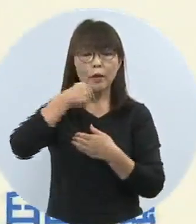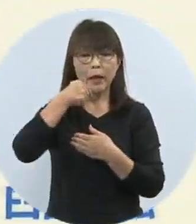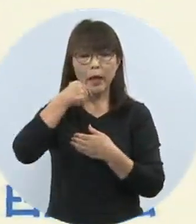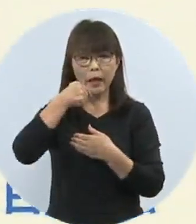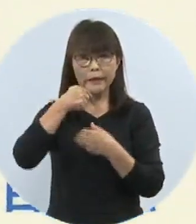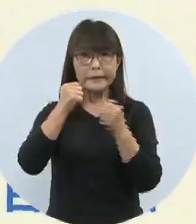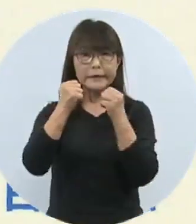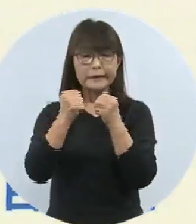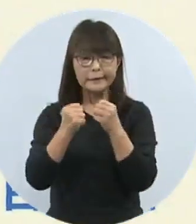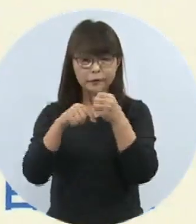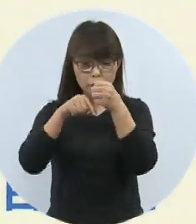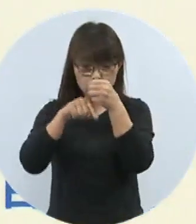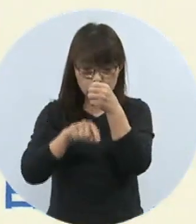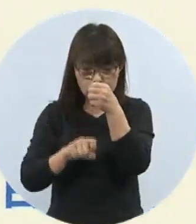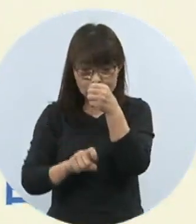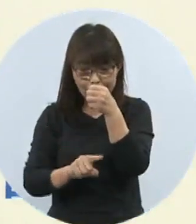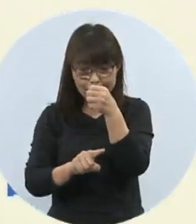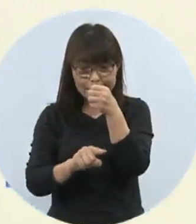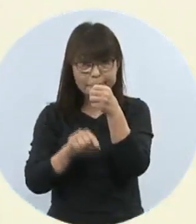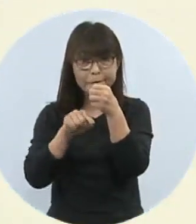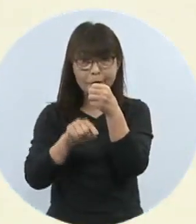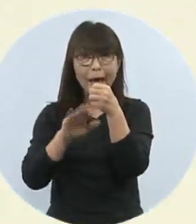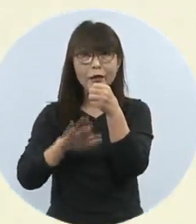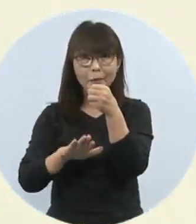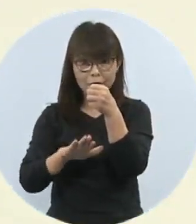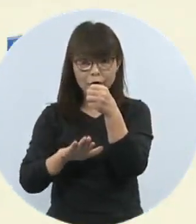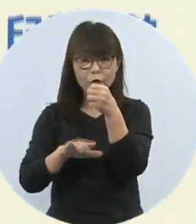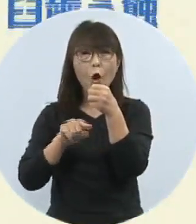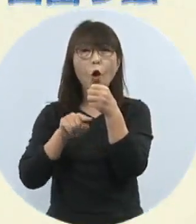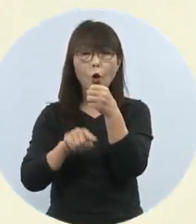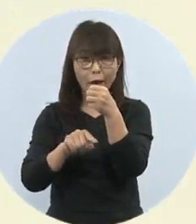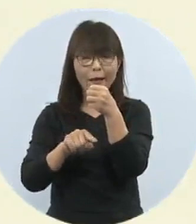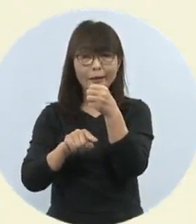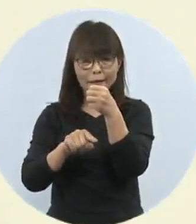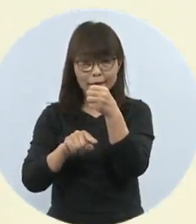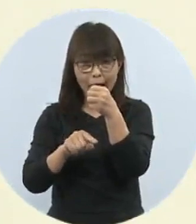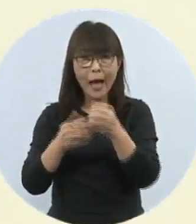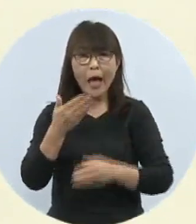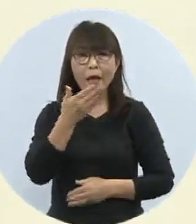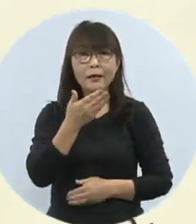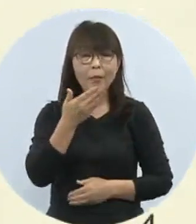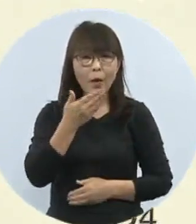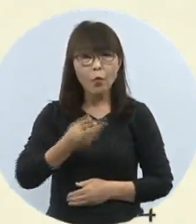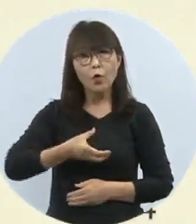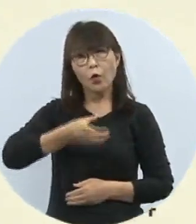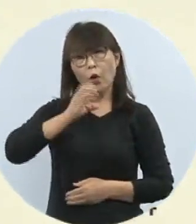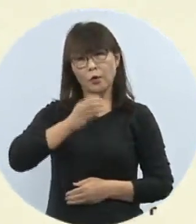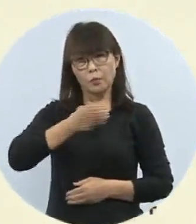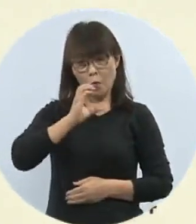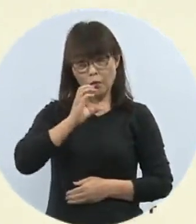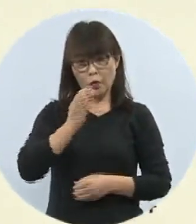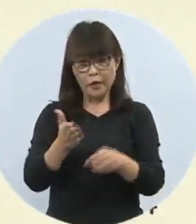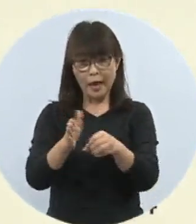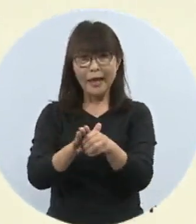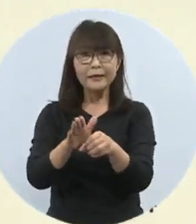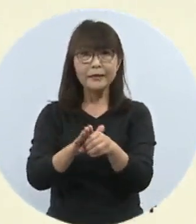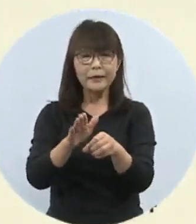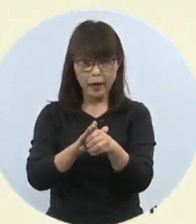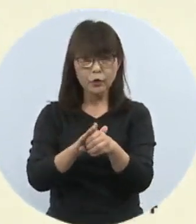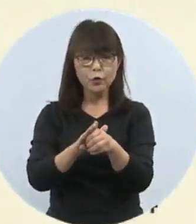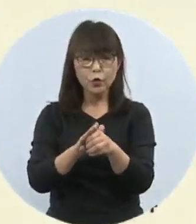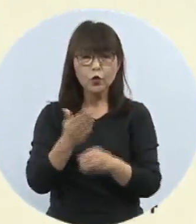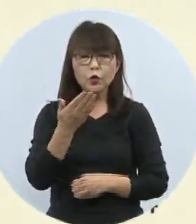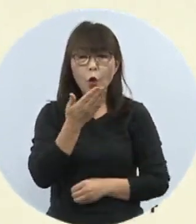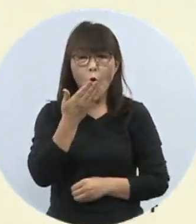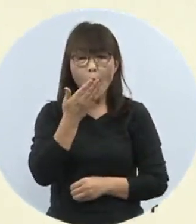み着いている細菌がいるんですけれども、それがあの食べ物ですとか飲み物に含まれている糖分